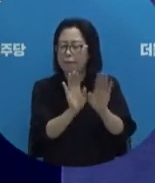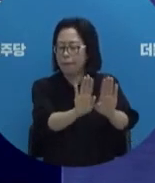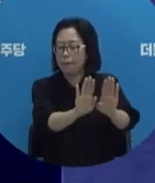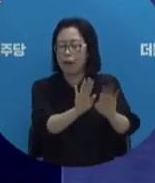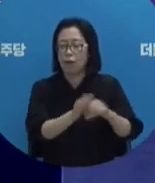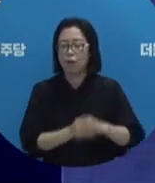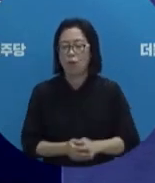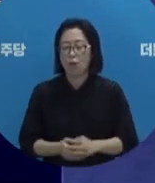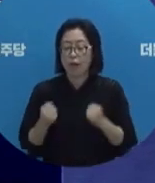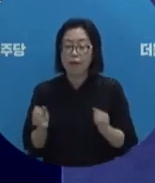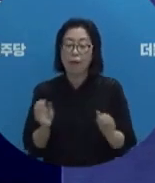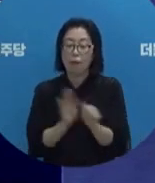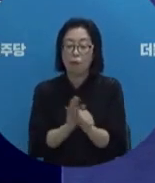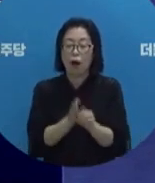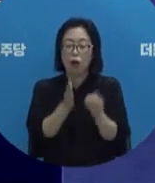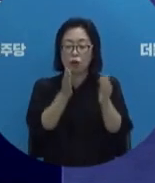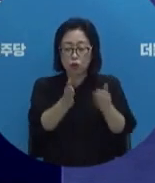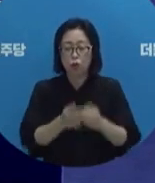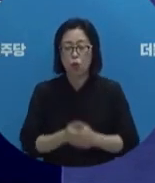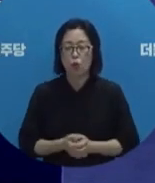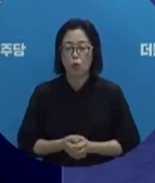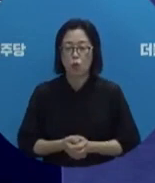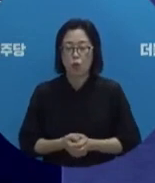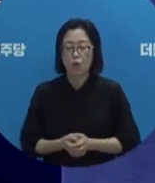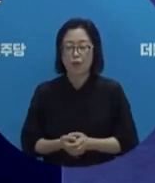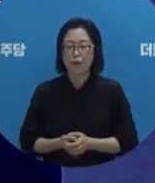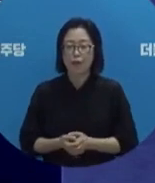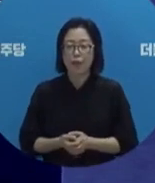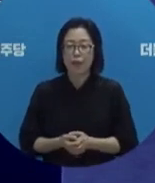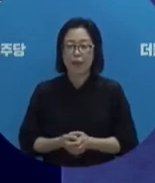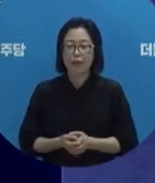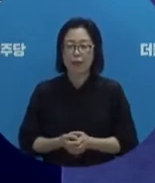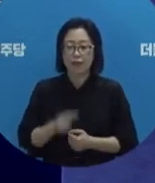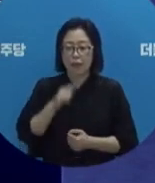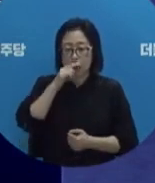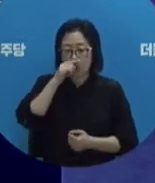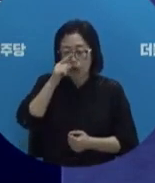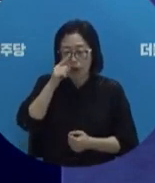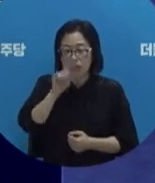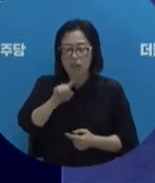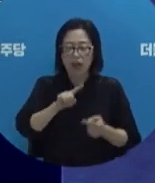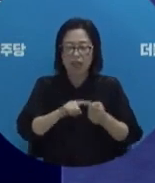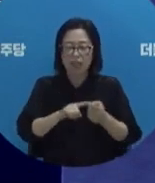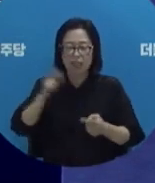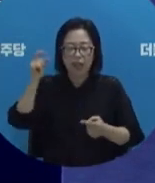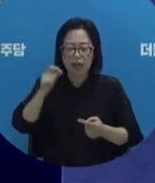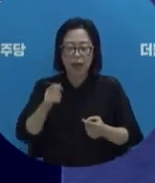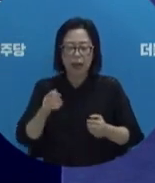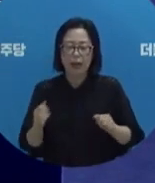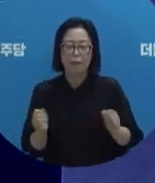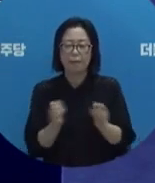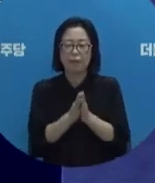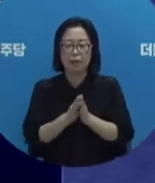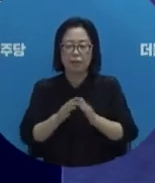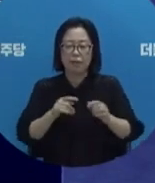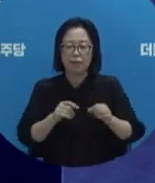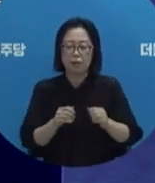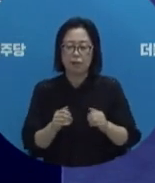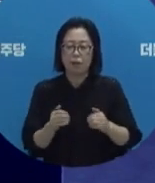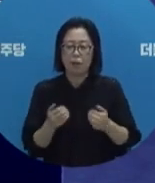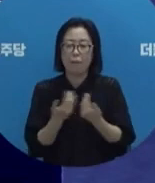확실히 협녀 카드 광 민생과 퇴 오만과 독선에 는 강력하게 맞서 싸우겠습니다